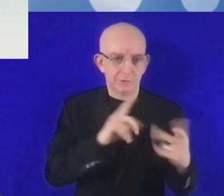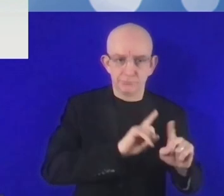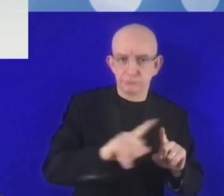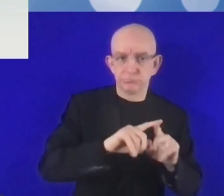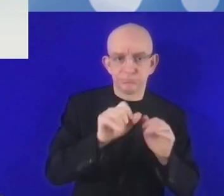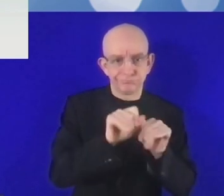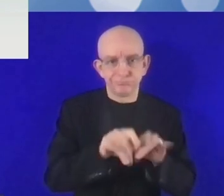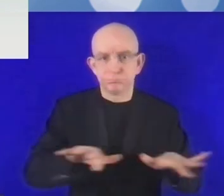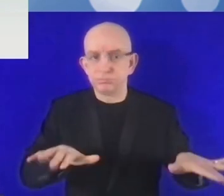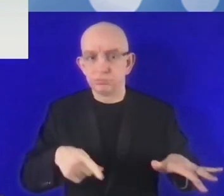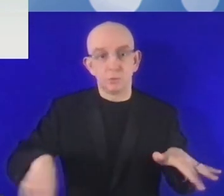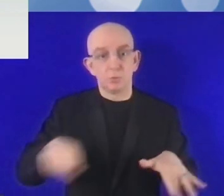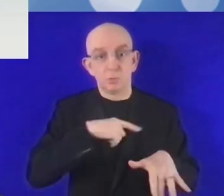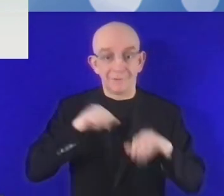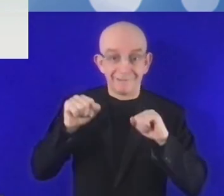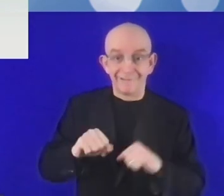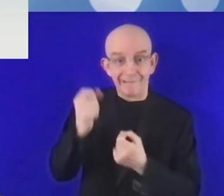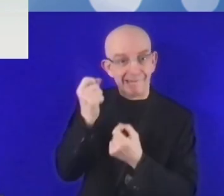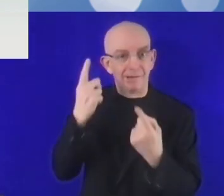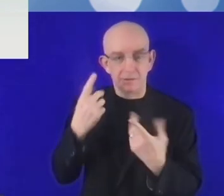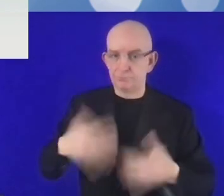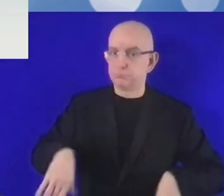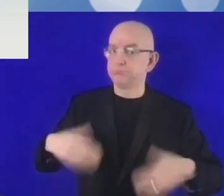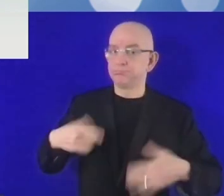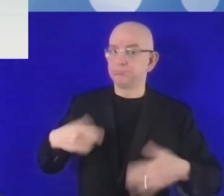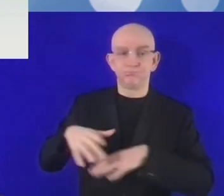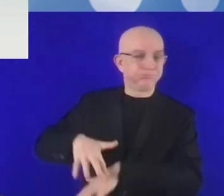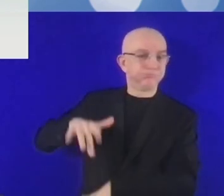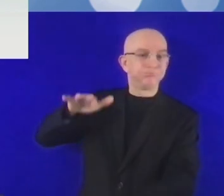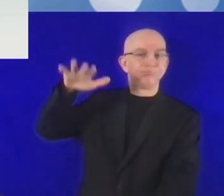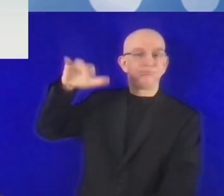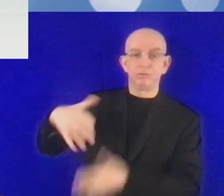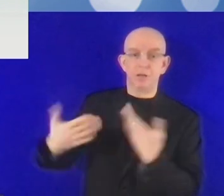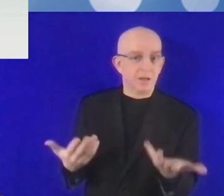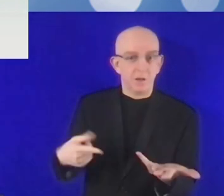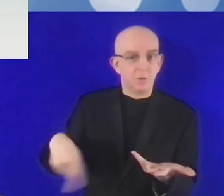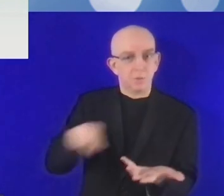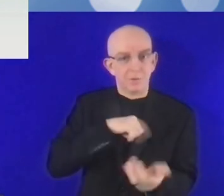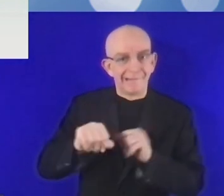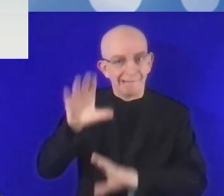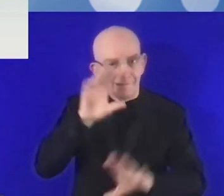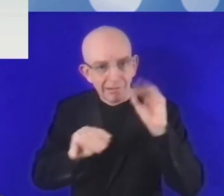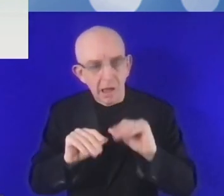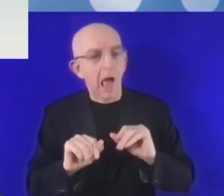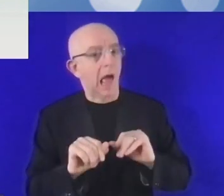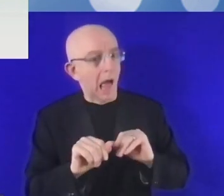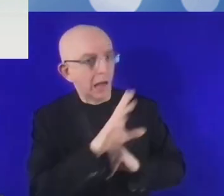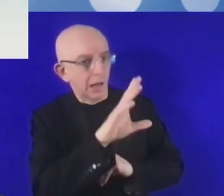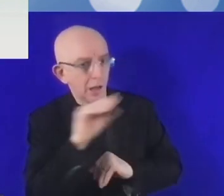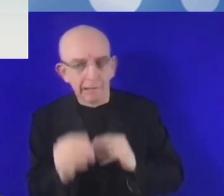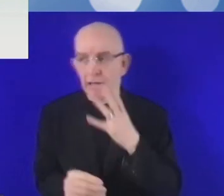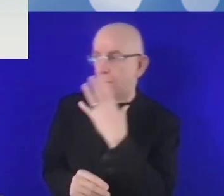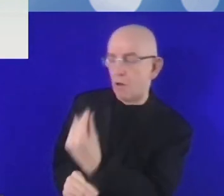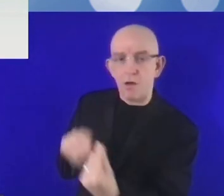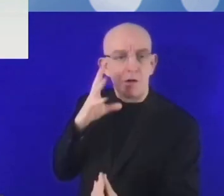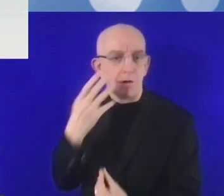们能够有非常多行业的代表，这是一些公司的代表，还有